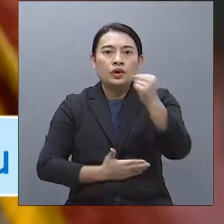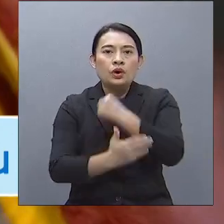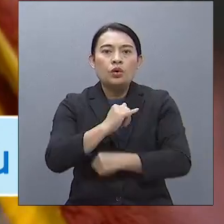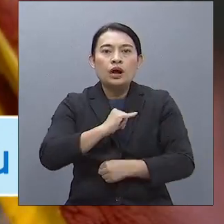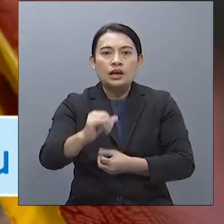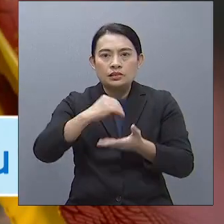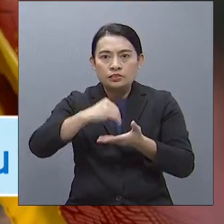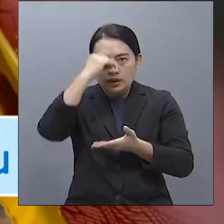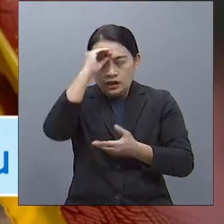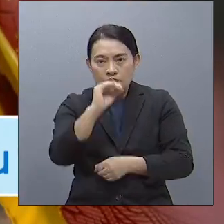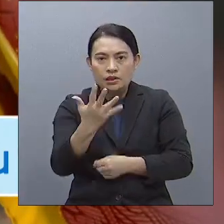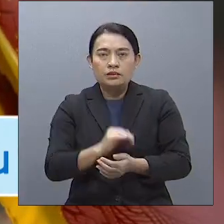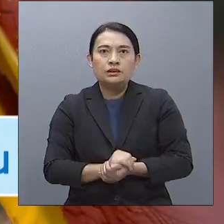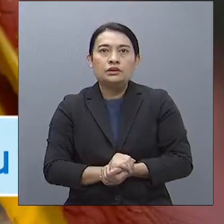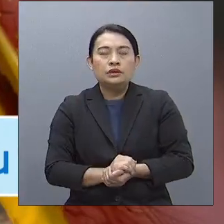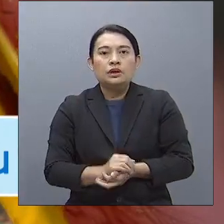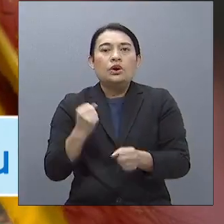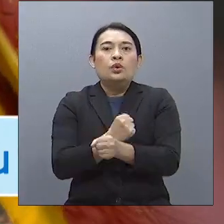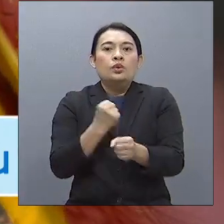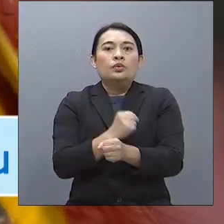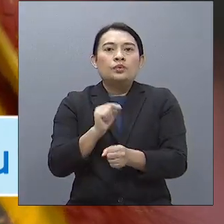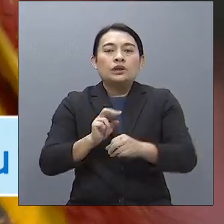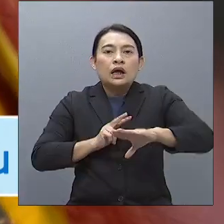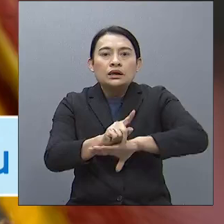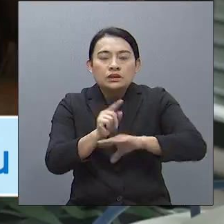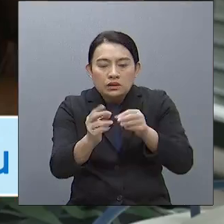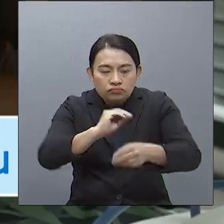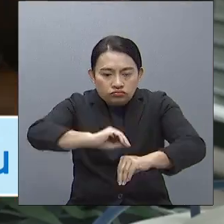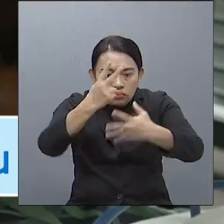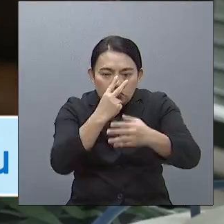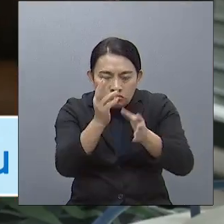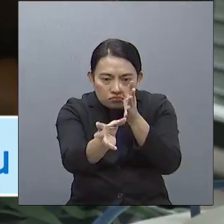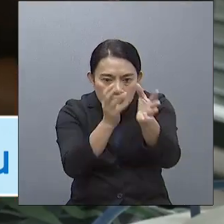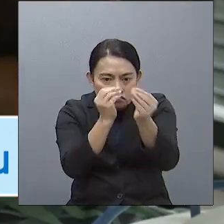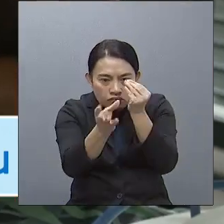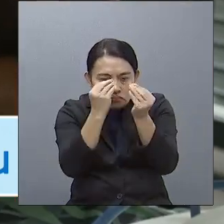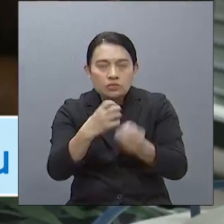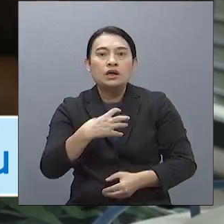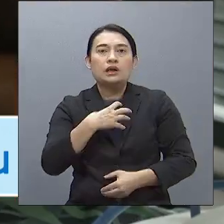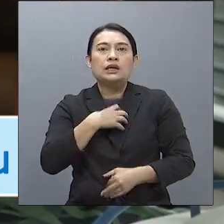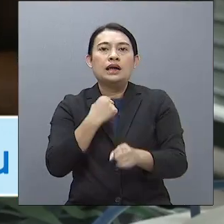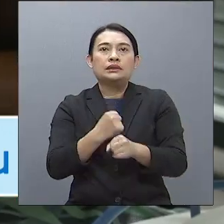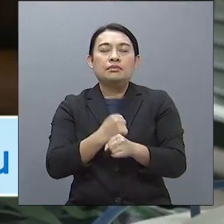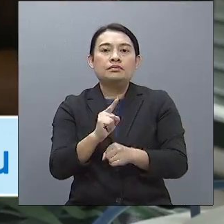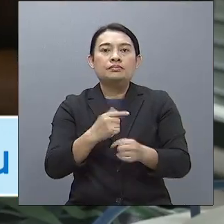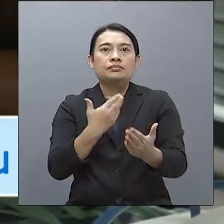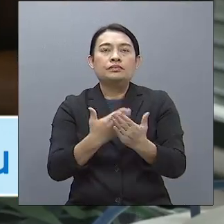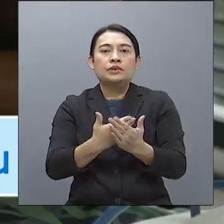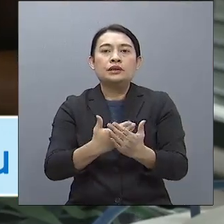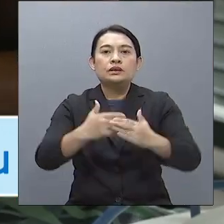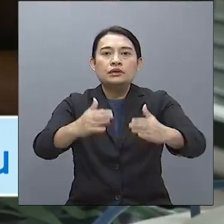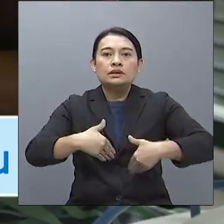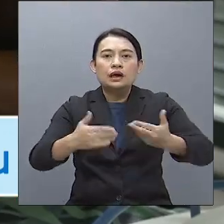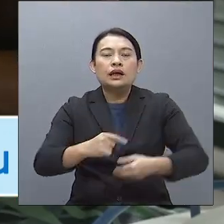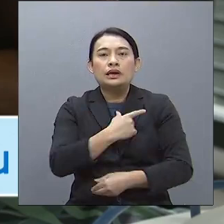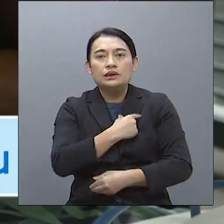สิ่งที่ทำได้คืออาศัยการฝึกฝนเรียนรู้จากอินเทอร์เน็ตจนชำนาญแล้วอยากจะสร้างรายได้จากงานที่ชอบแล้วมองว่าเอ้ยทางงานศิ